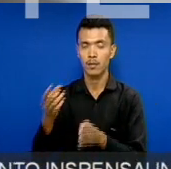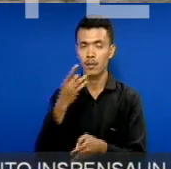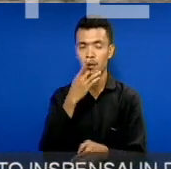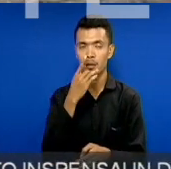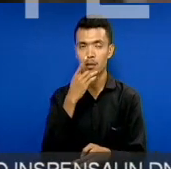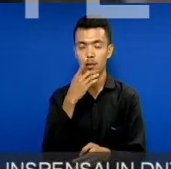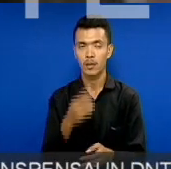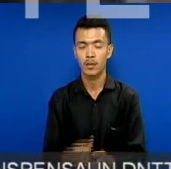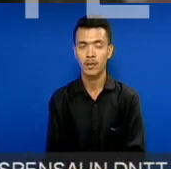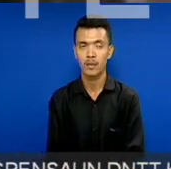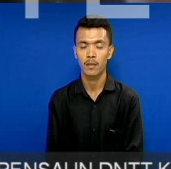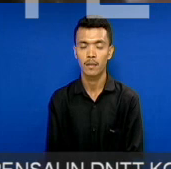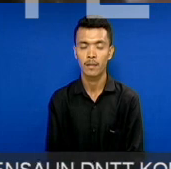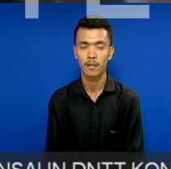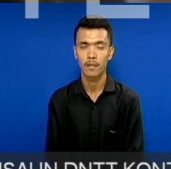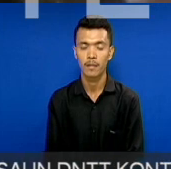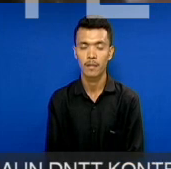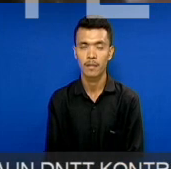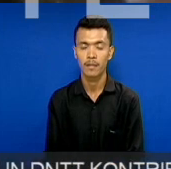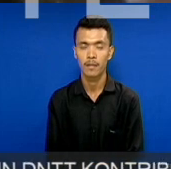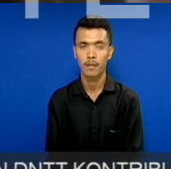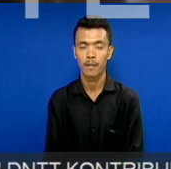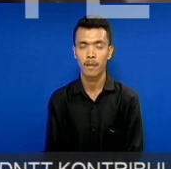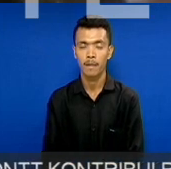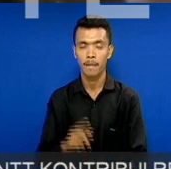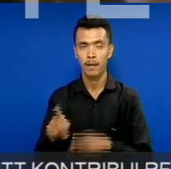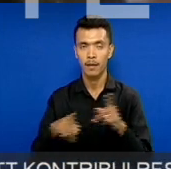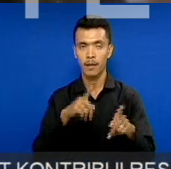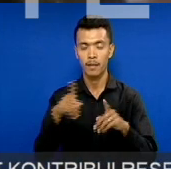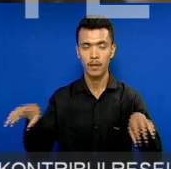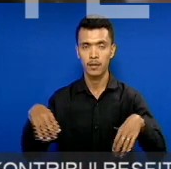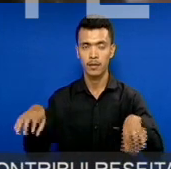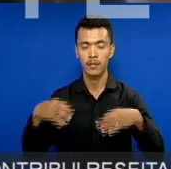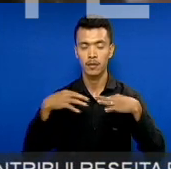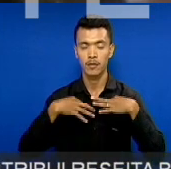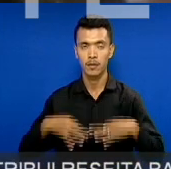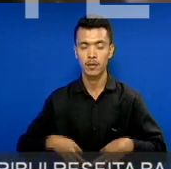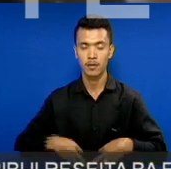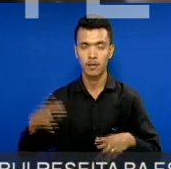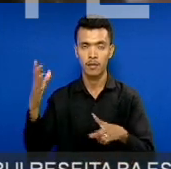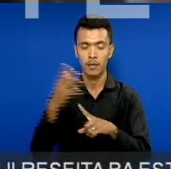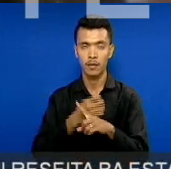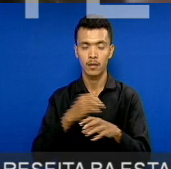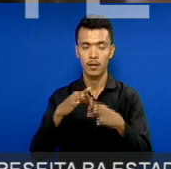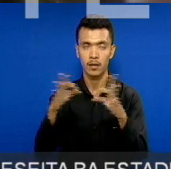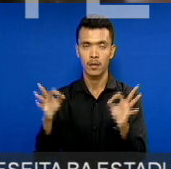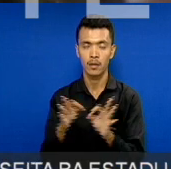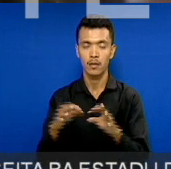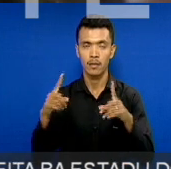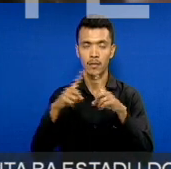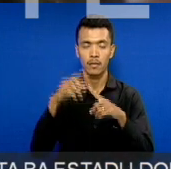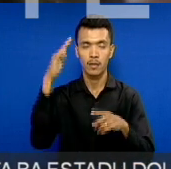eletricidade. Kenapa obra nebe maka? Fisiku nian, kenapa heladet instalasaun bomba, tamba ba